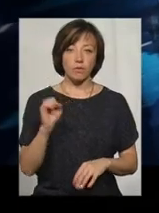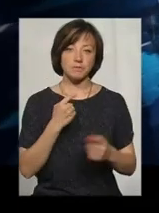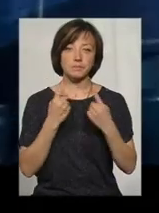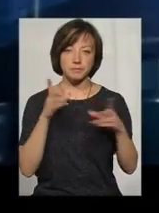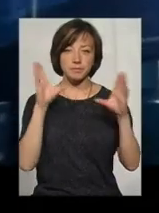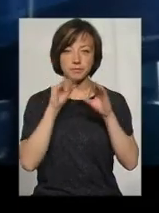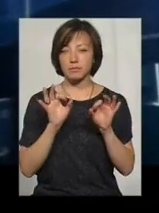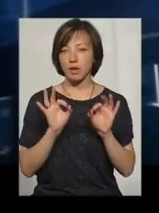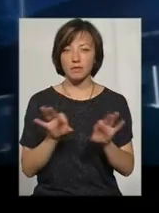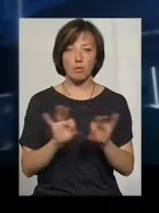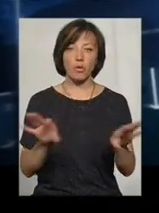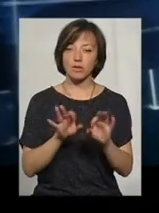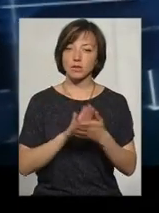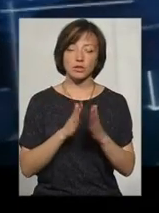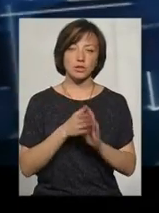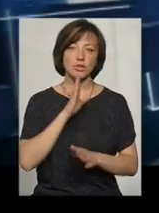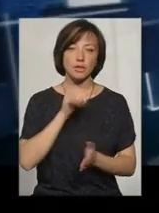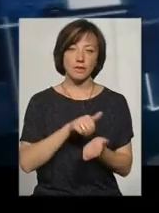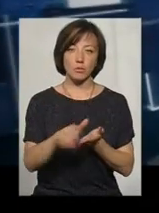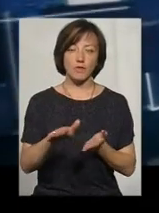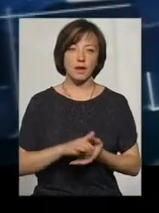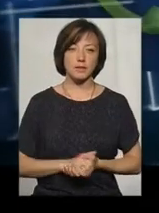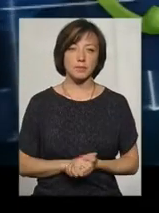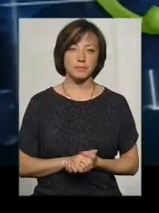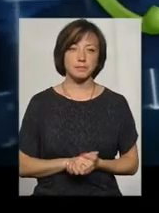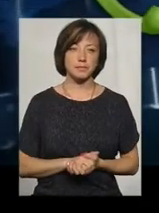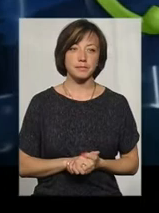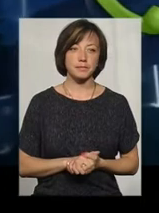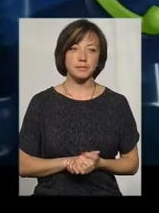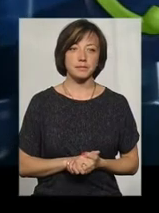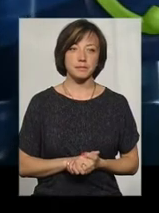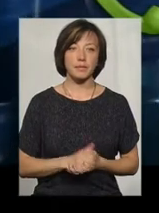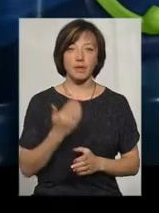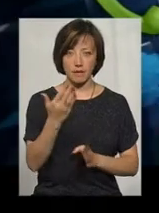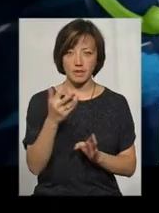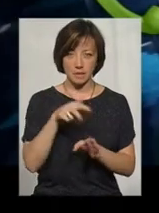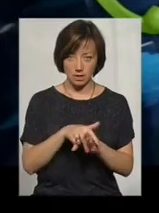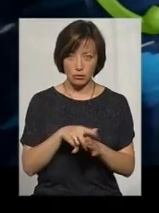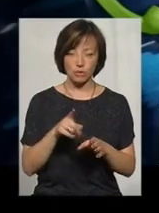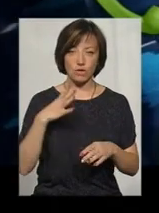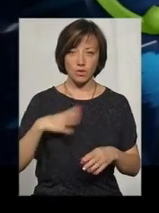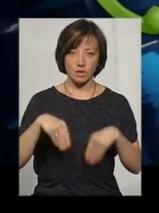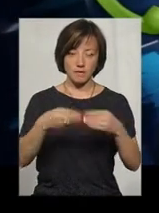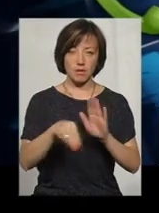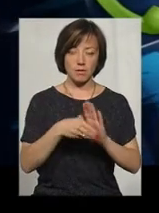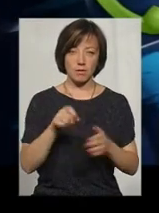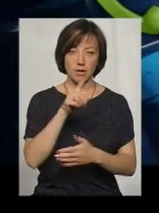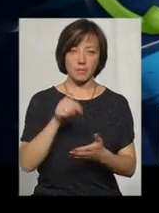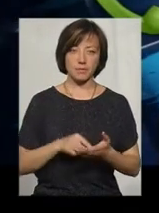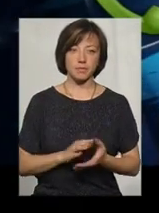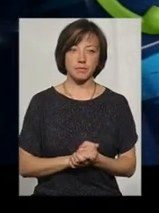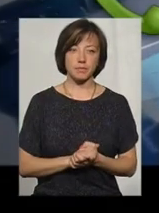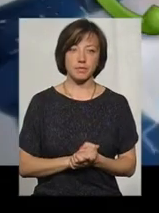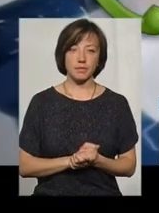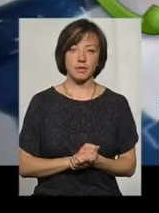поговорили. Щоправда, пояснювати ситуацію жінка відмовляється. Так на вас тиснули, що вам довелося давати хабар? Я